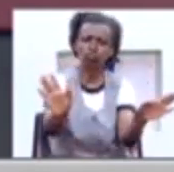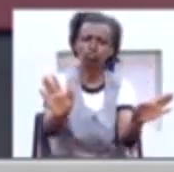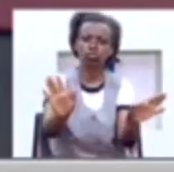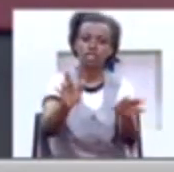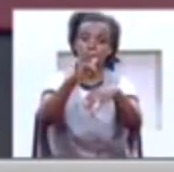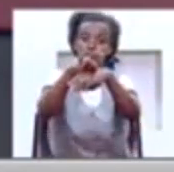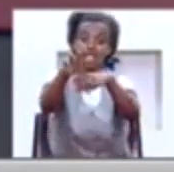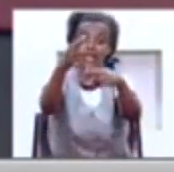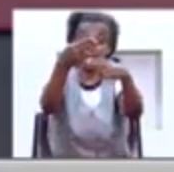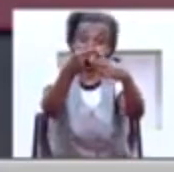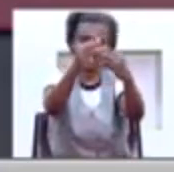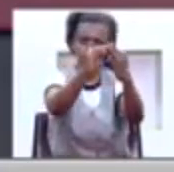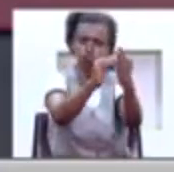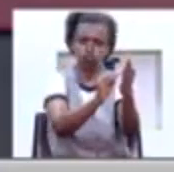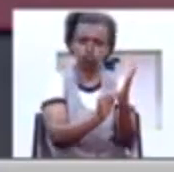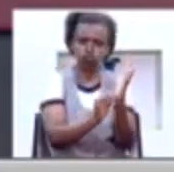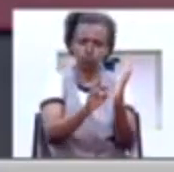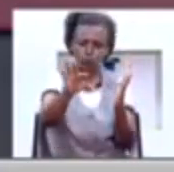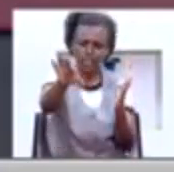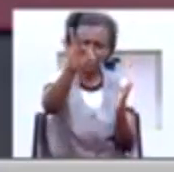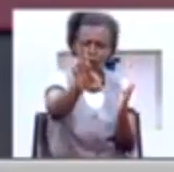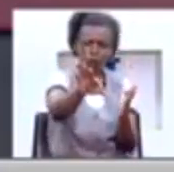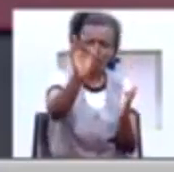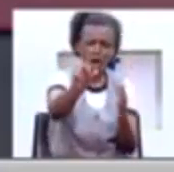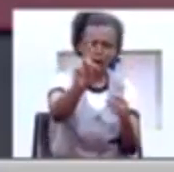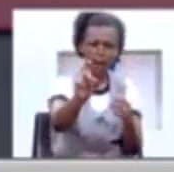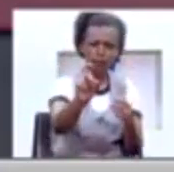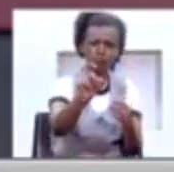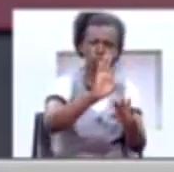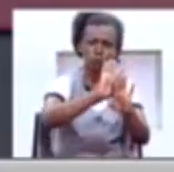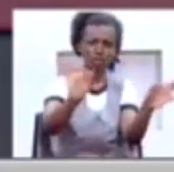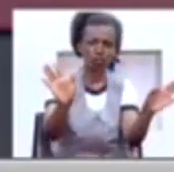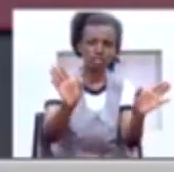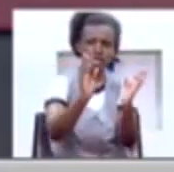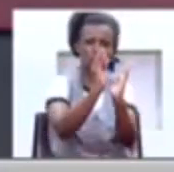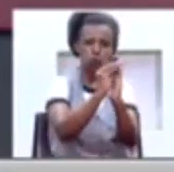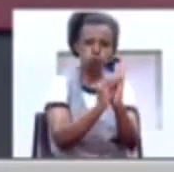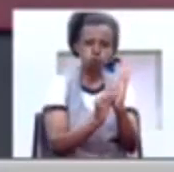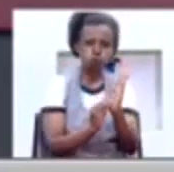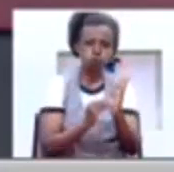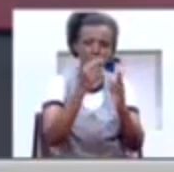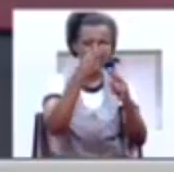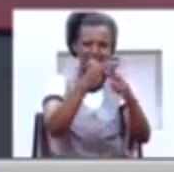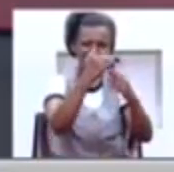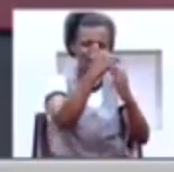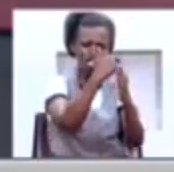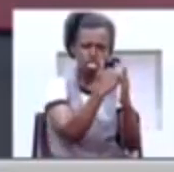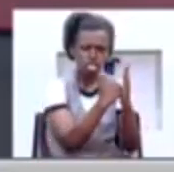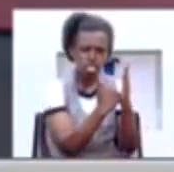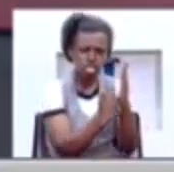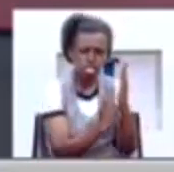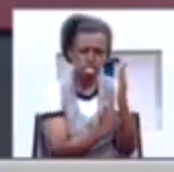aya mazina ugahitamo abahutukazi koko numva yohereje Burgumestre bose urutonde abuza n'amazina yabo bantu